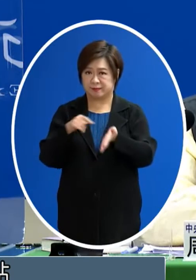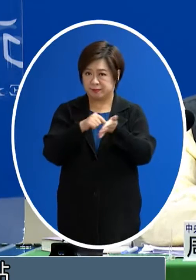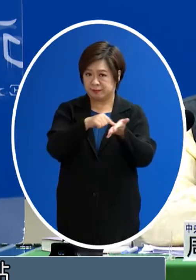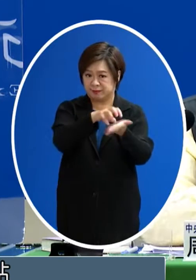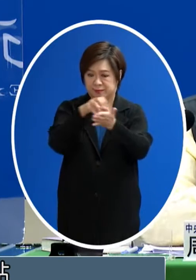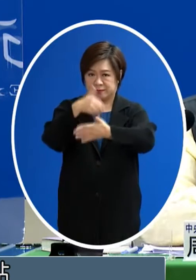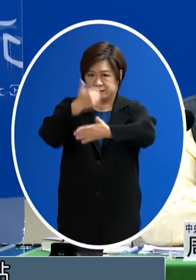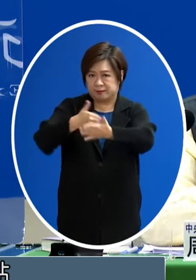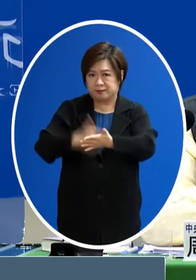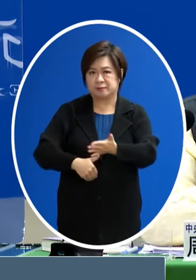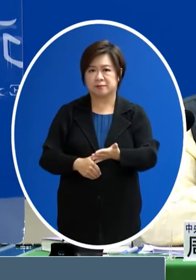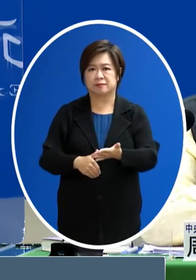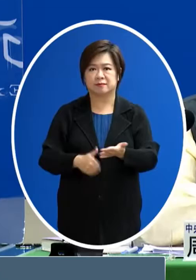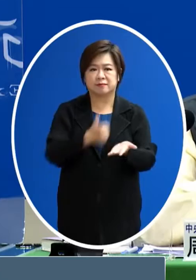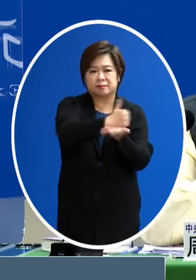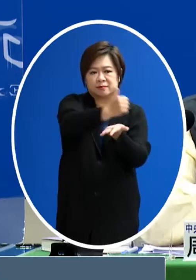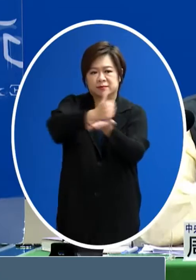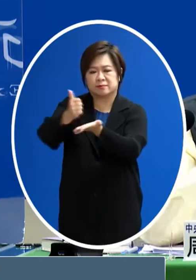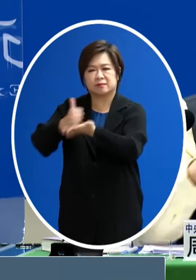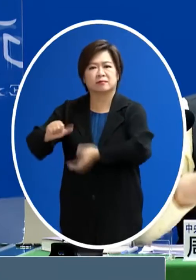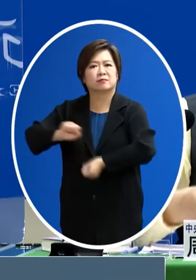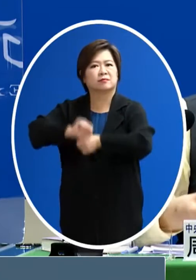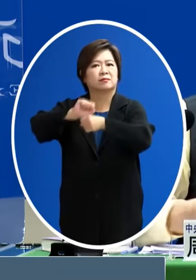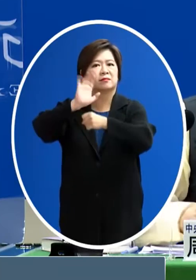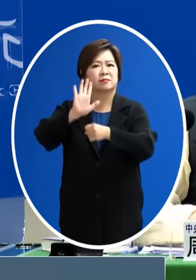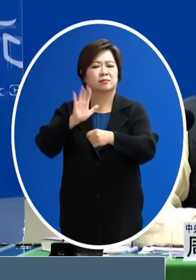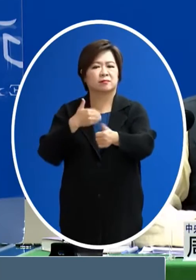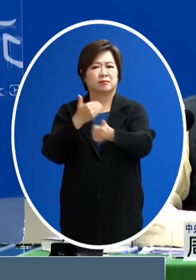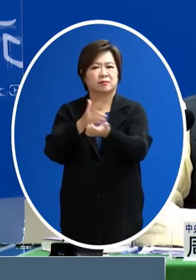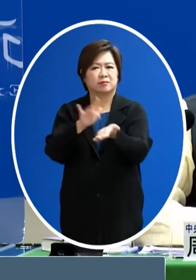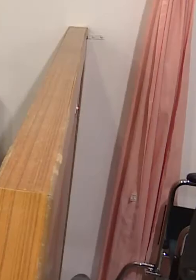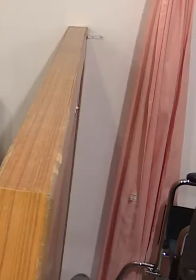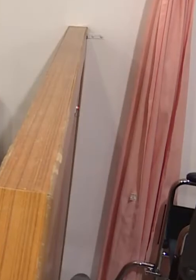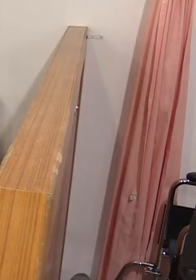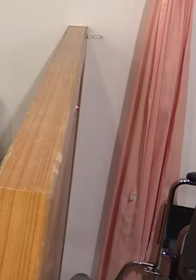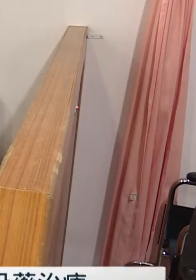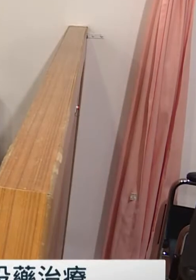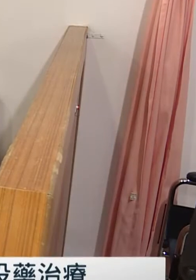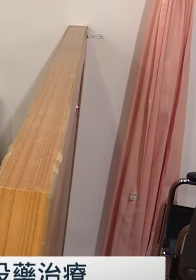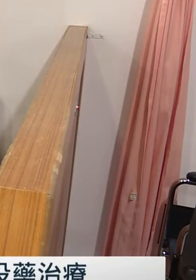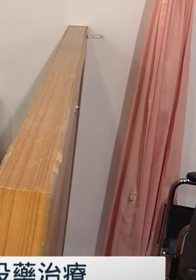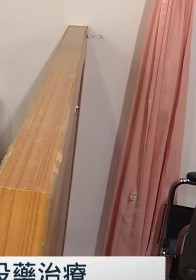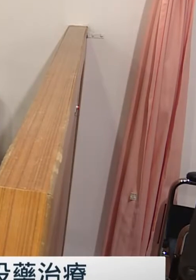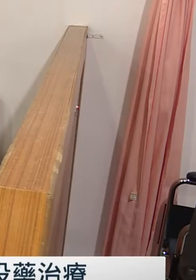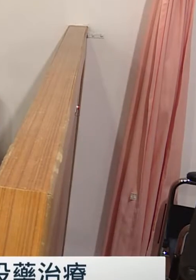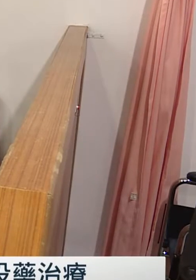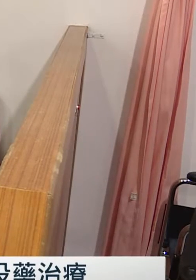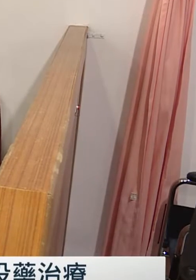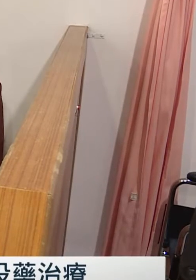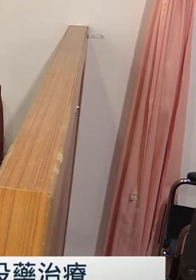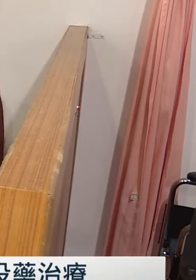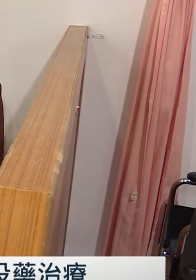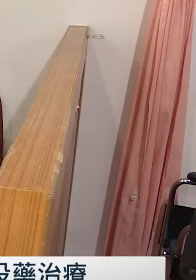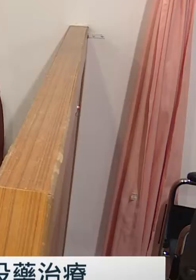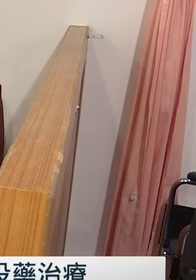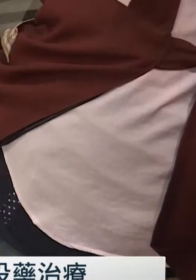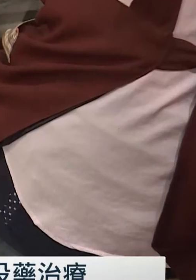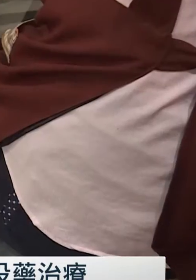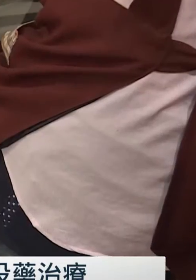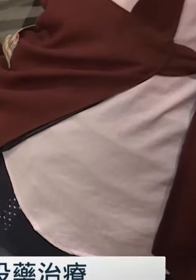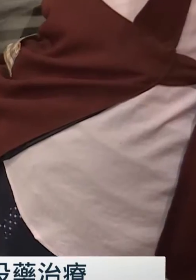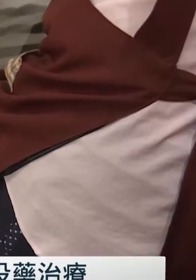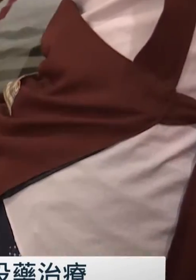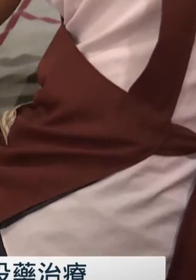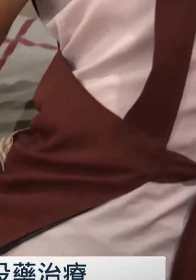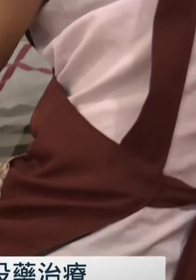增设这个配置点，来提升这个药物取得的可进性。 另外，针对住宿型长照机构的确诊者，只要是